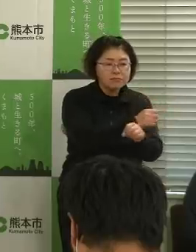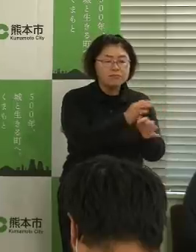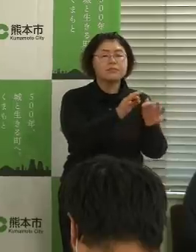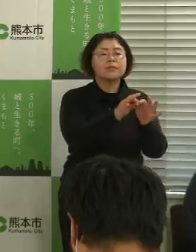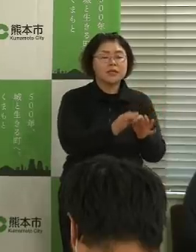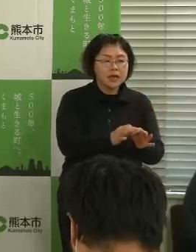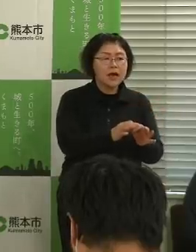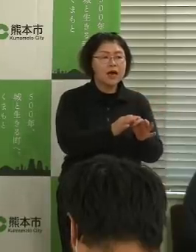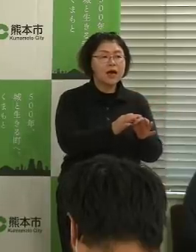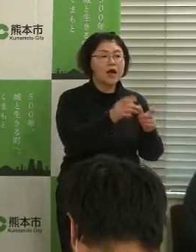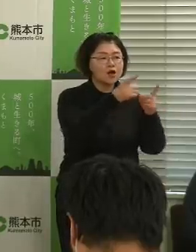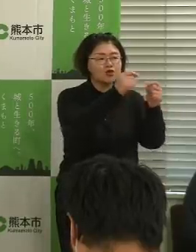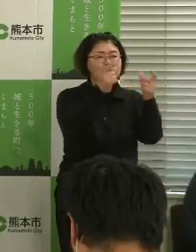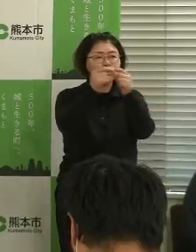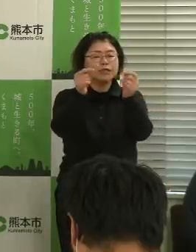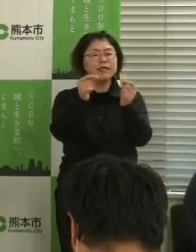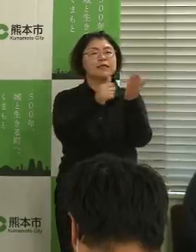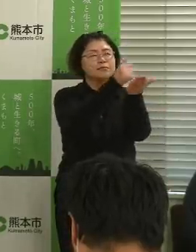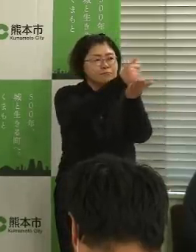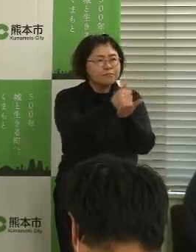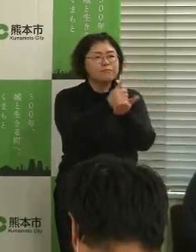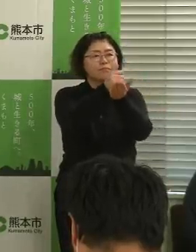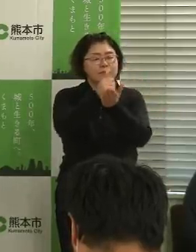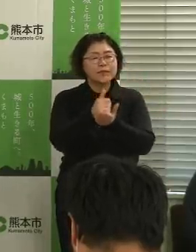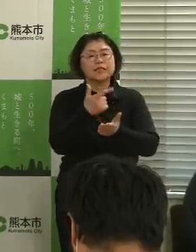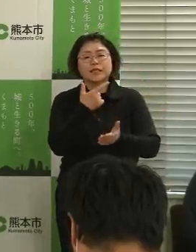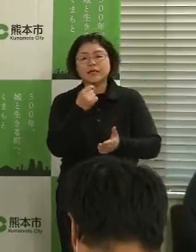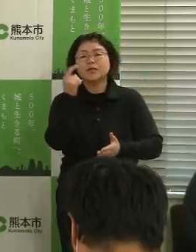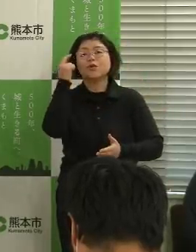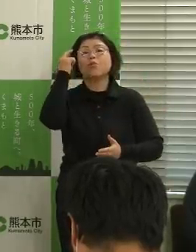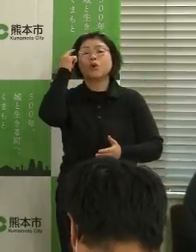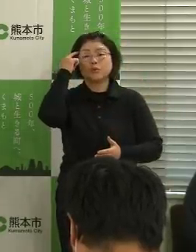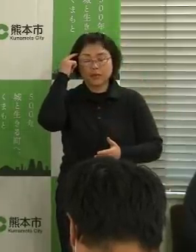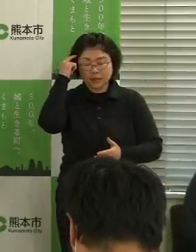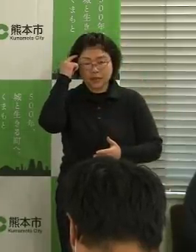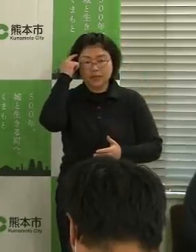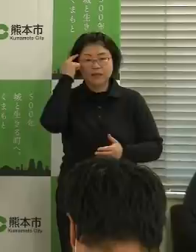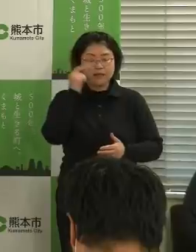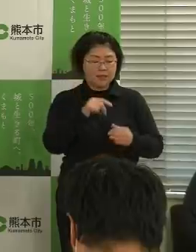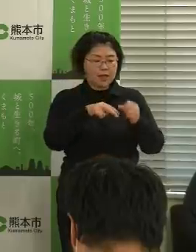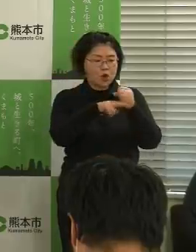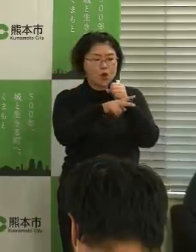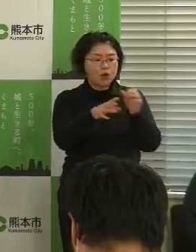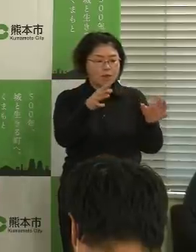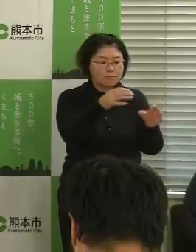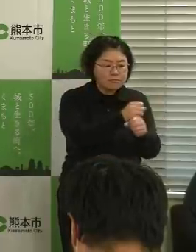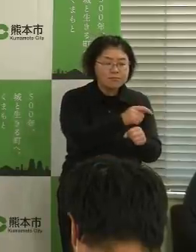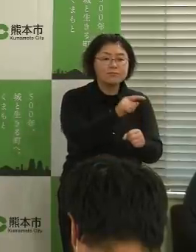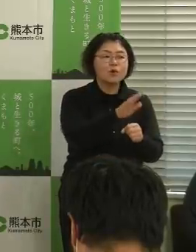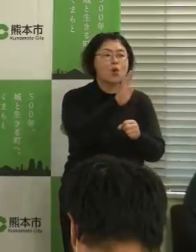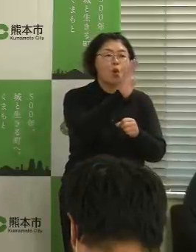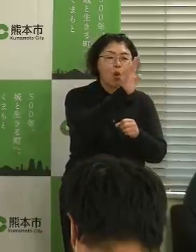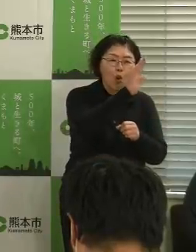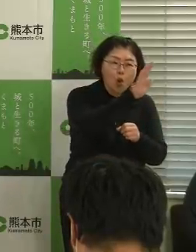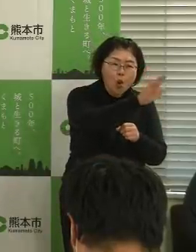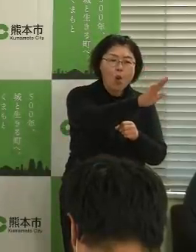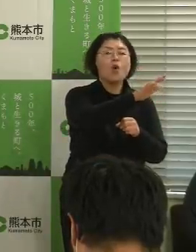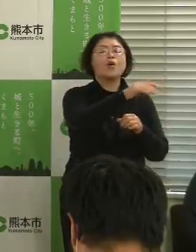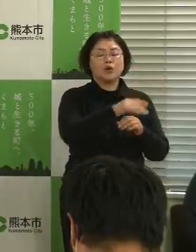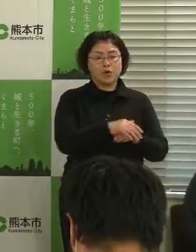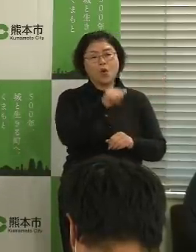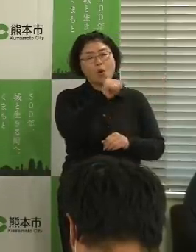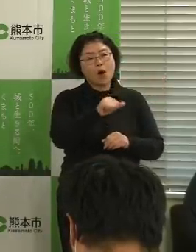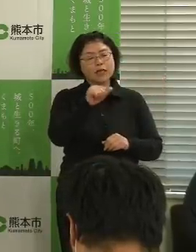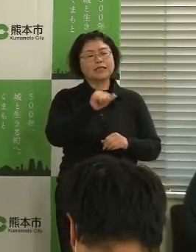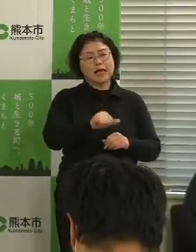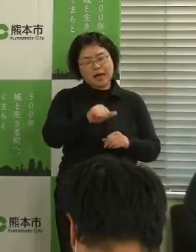の皆さんに多く来ていただいてですね、またコロナ収束後のですね、またこのアジア太平洋地域